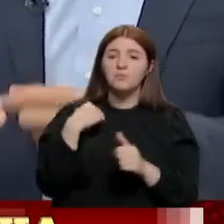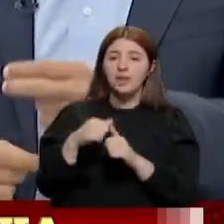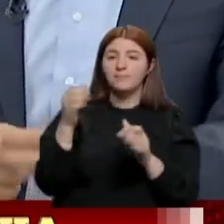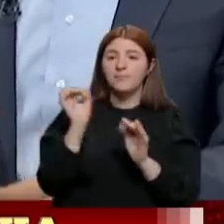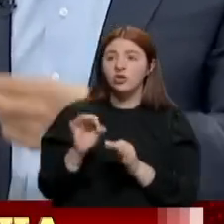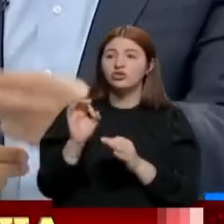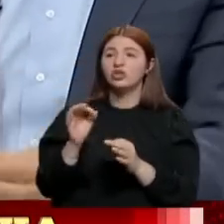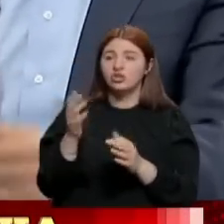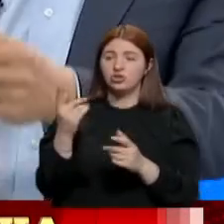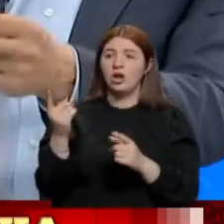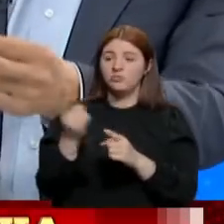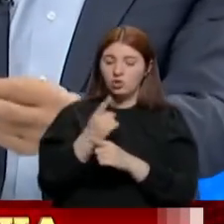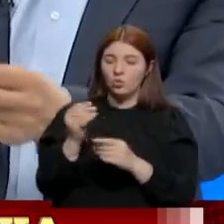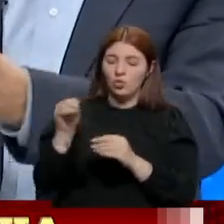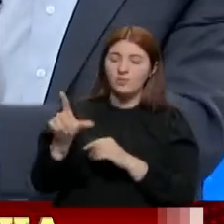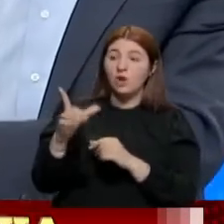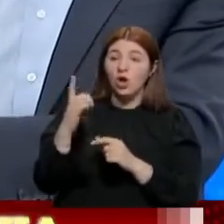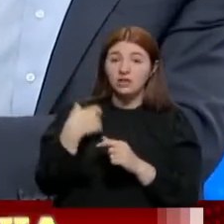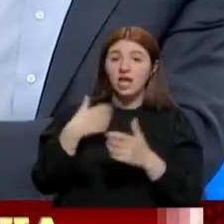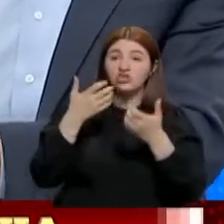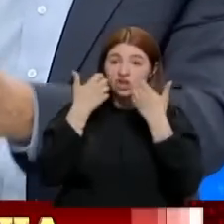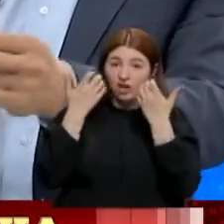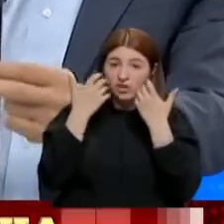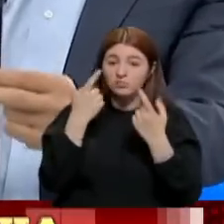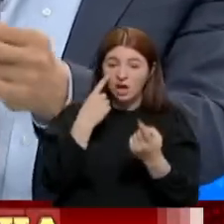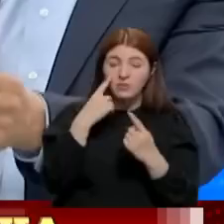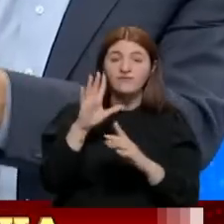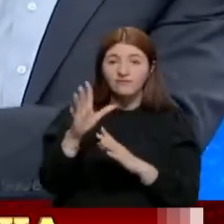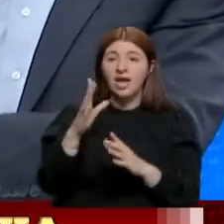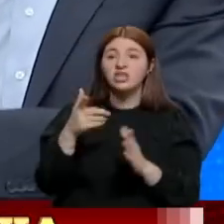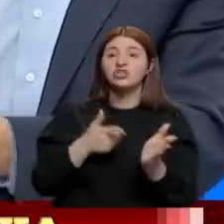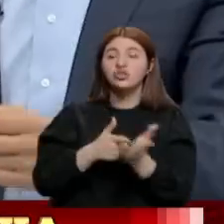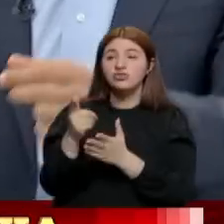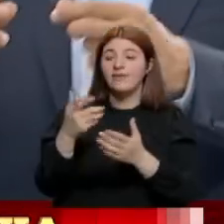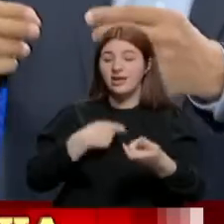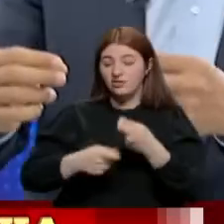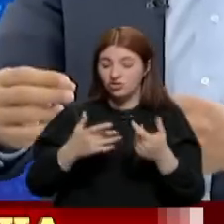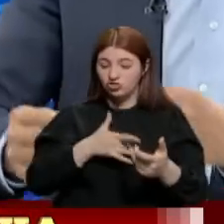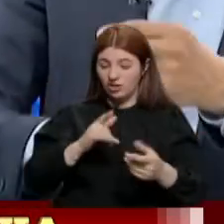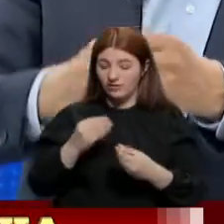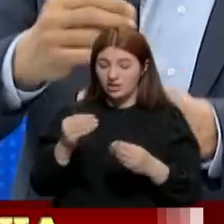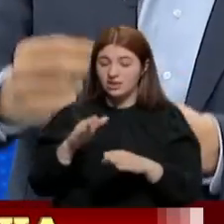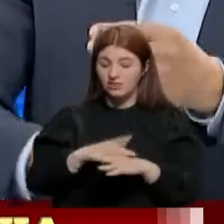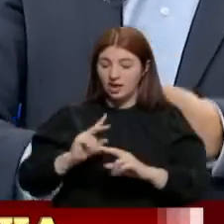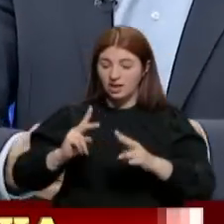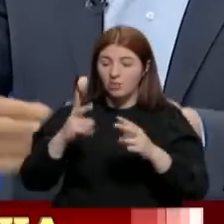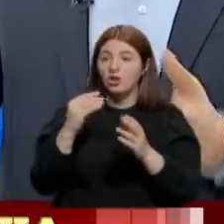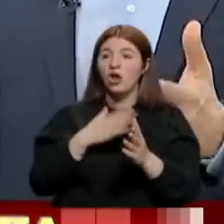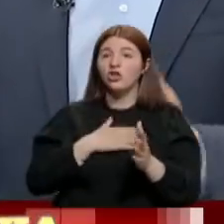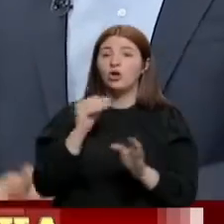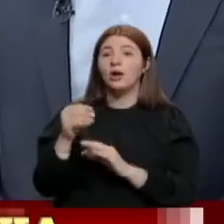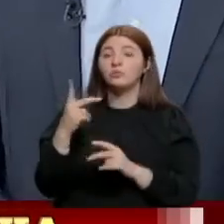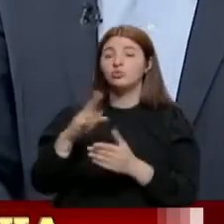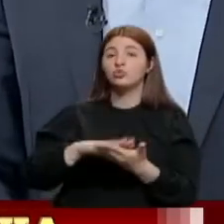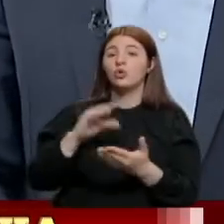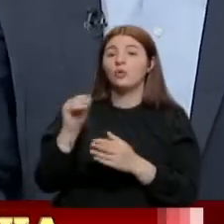başlayacağı nüveleri ortaya koymamız. Özellikle çiftçi ve hayvan üreticilerini ve esnafı tekrar canlandıracağımız, kademeli olarak yaşama öne koyabileceğimiz düzeni